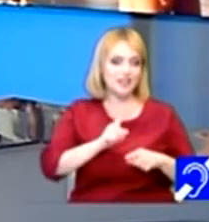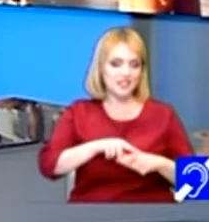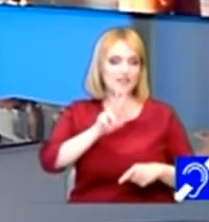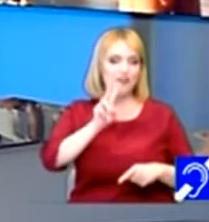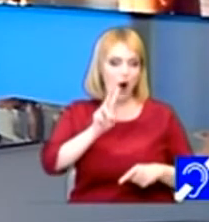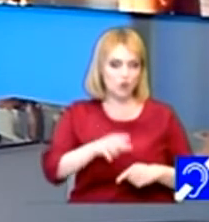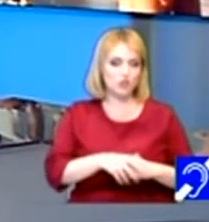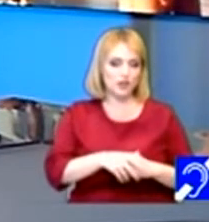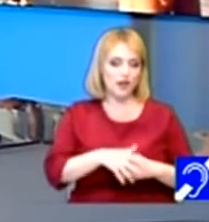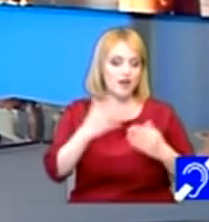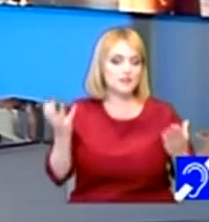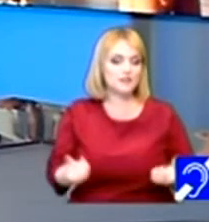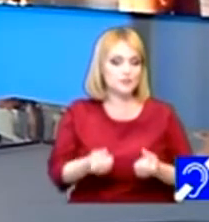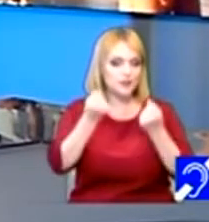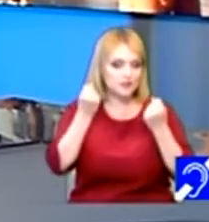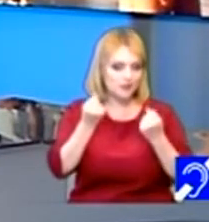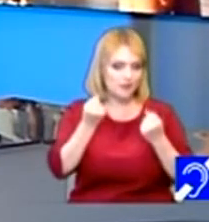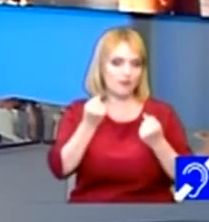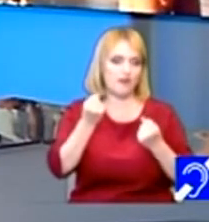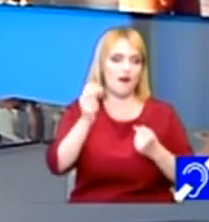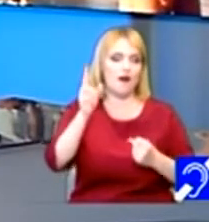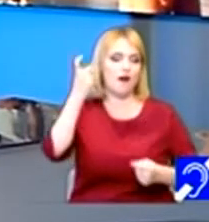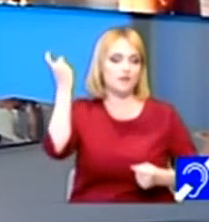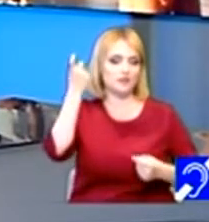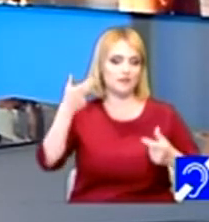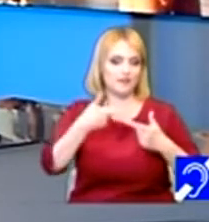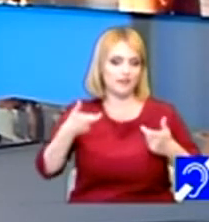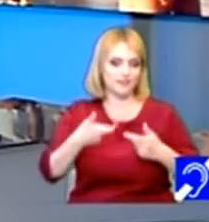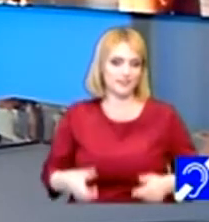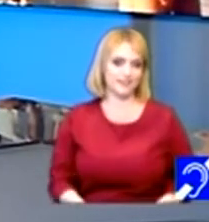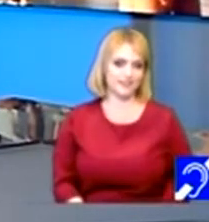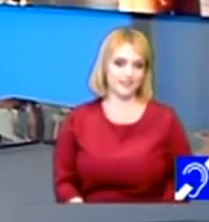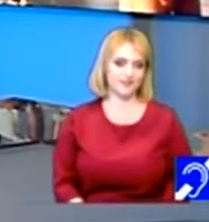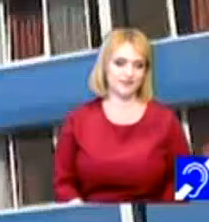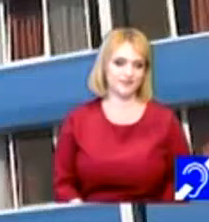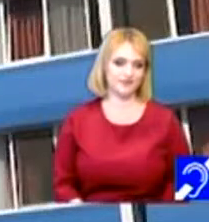acest sezon estival început mai târziu și cu numeroase restricții cauzate de pandemie.